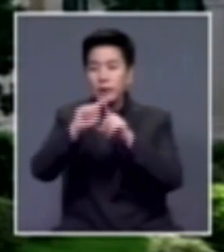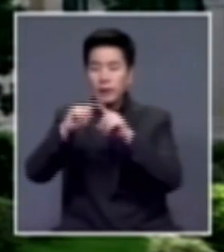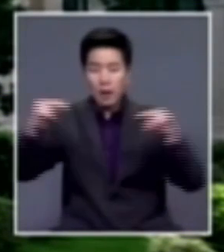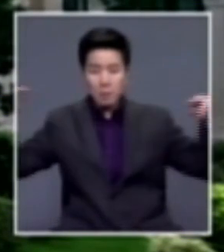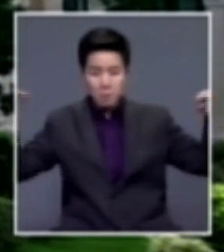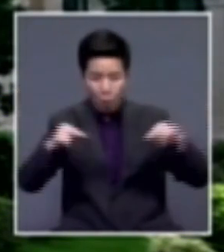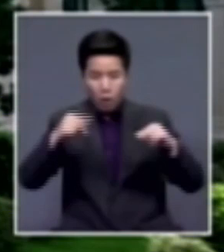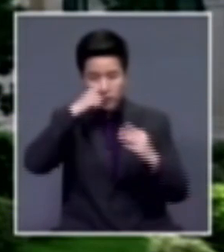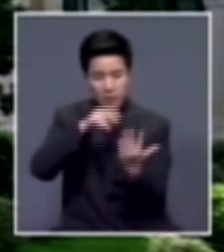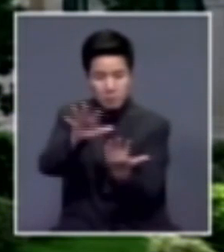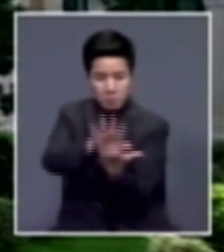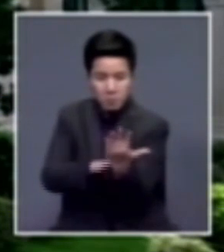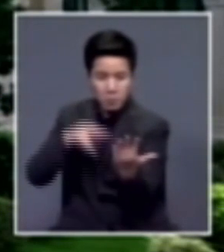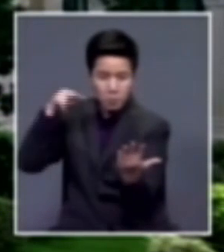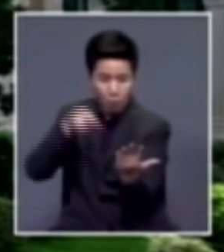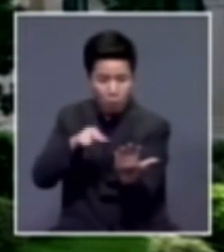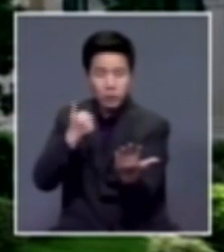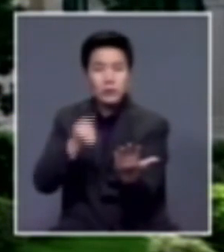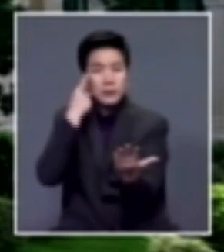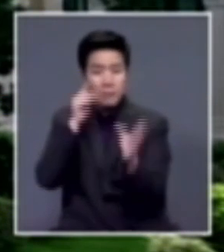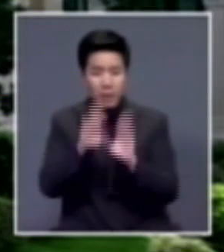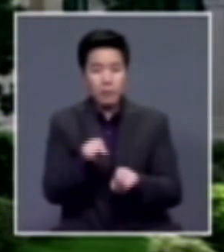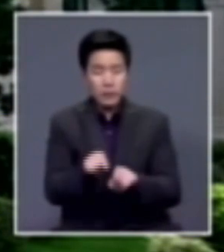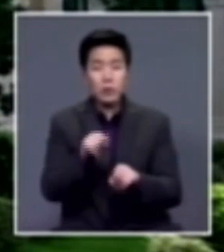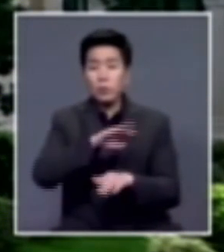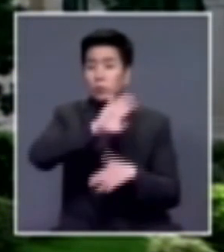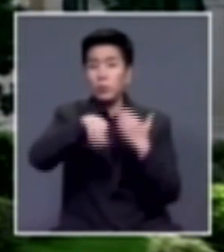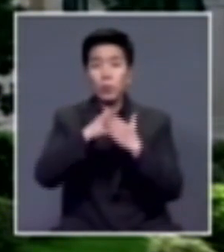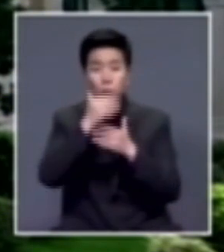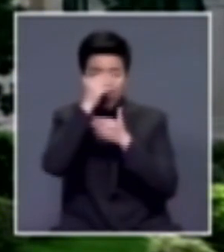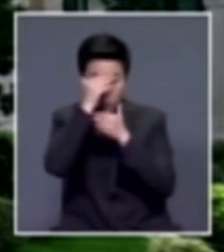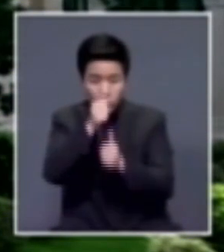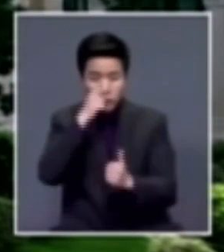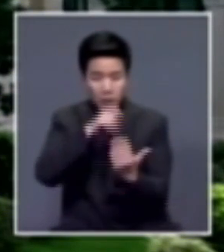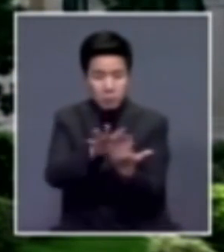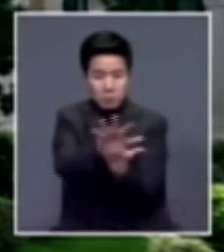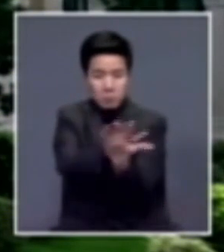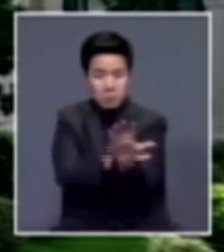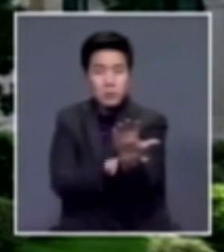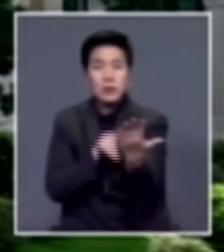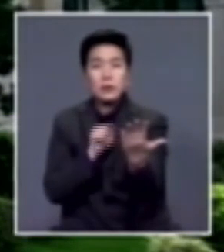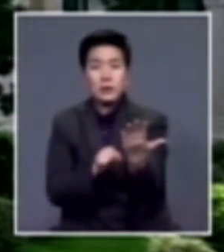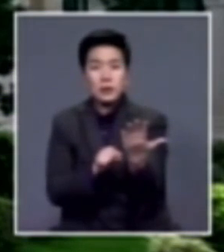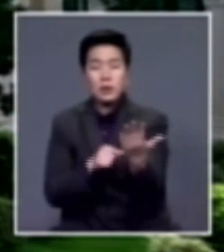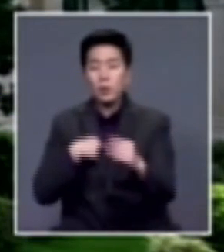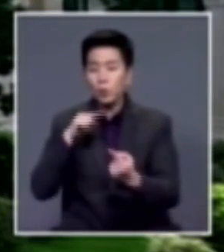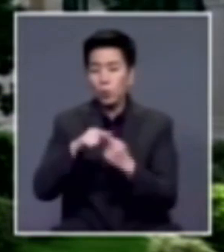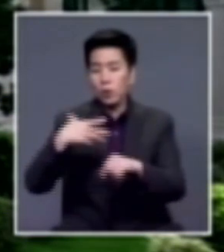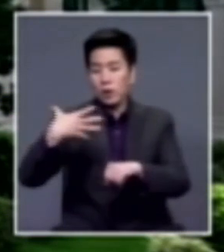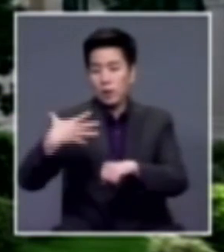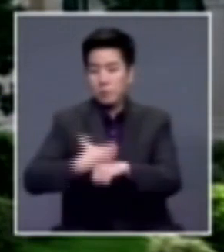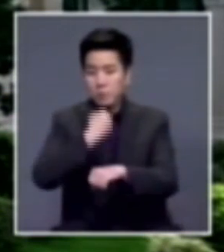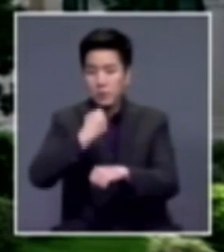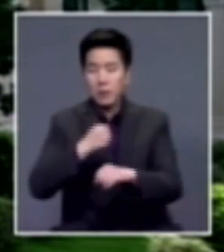านั้นให้ดีที่สุดนะครับจะเห็นได้ว่าวันนี้เขาให้ความสนใจกับเรื่องการพัฒนาประเทศนะครับในเรื่องของการเมืองในเรื่อง